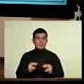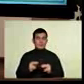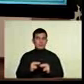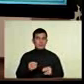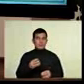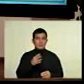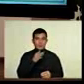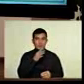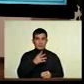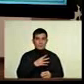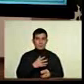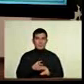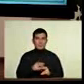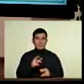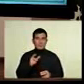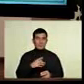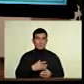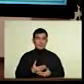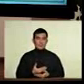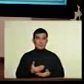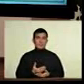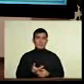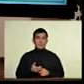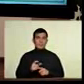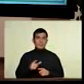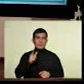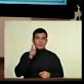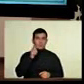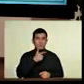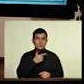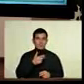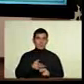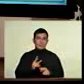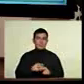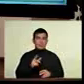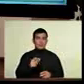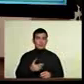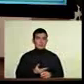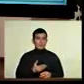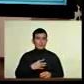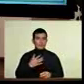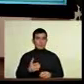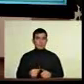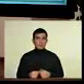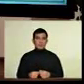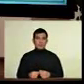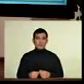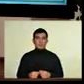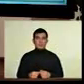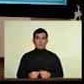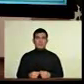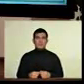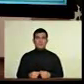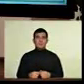Сколько лет прожил Маршак? Он прожил очень долгую и плодотворную жизнь.